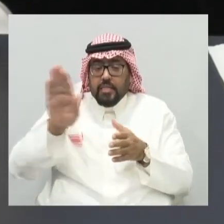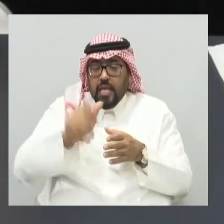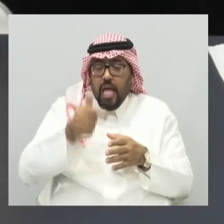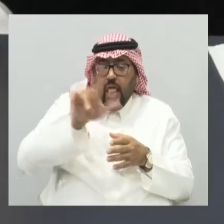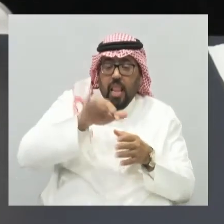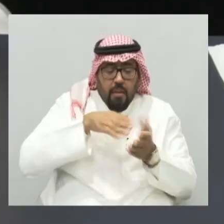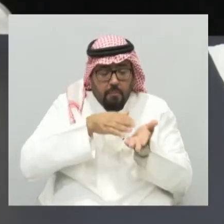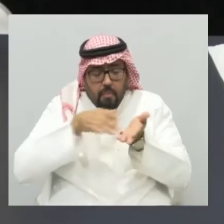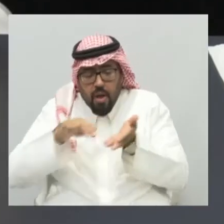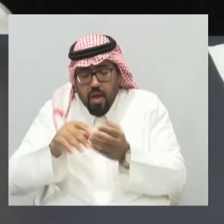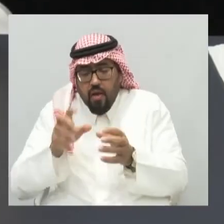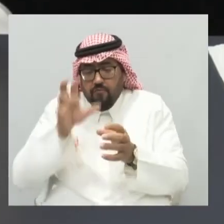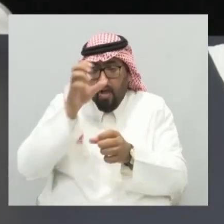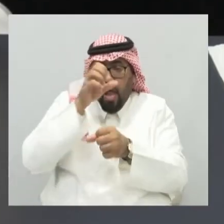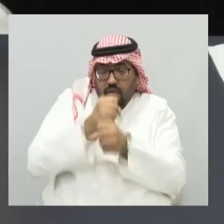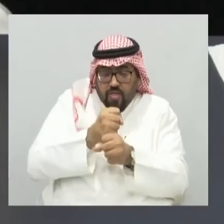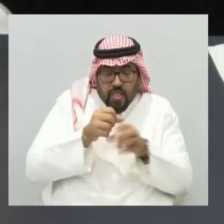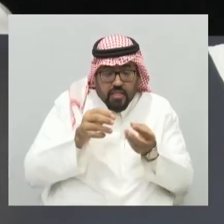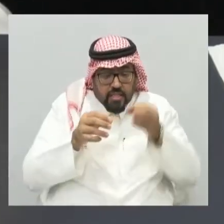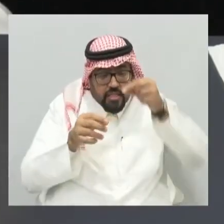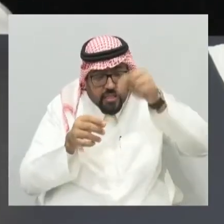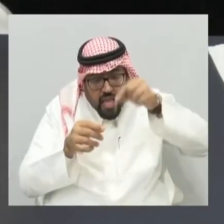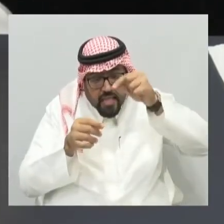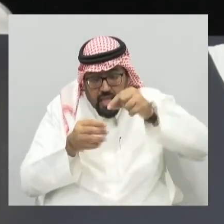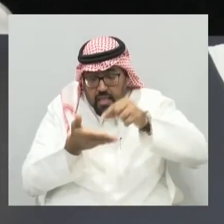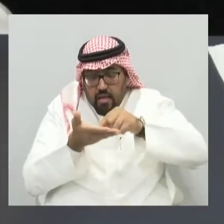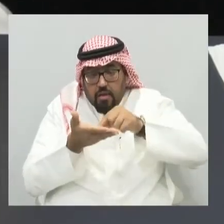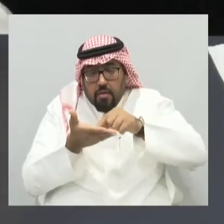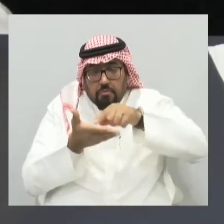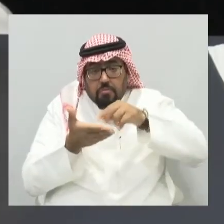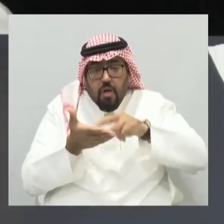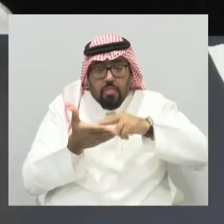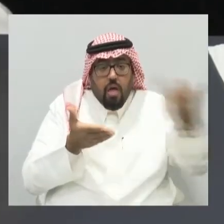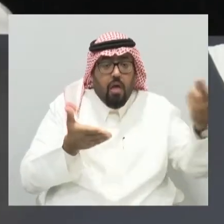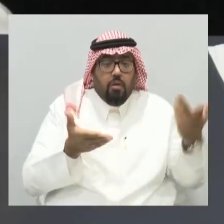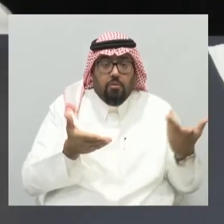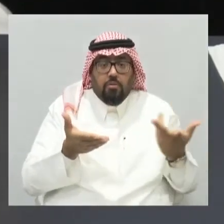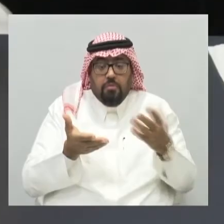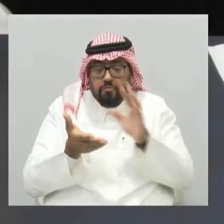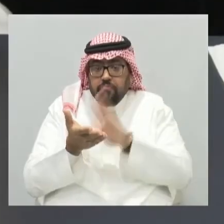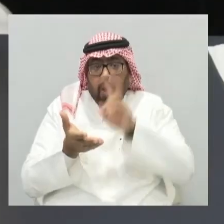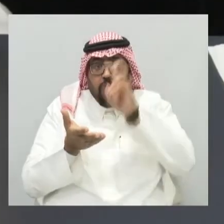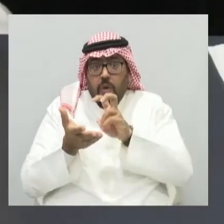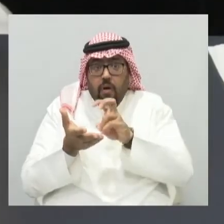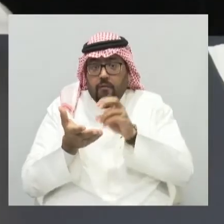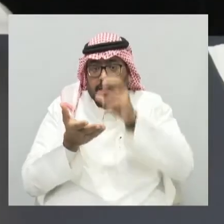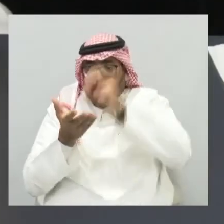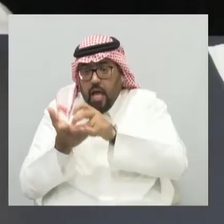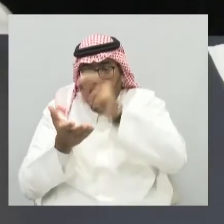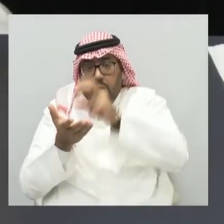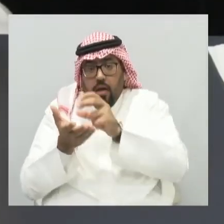الان حافظ على شكله ولا تغير تزيين